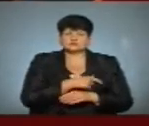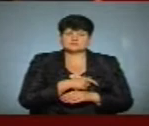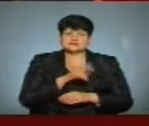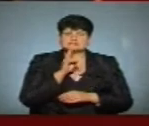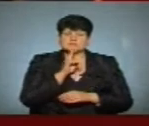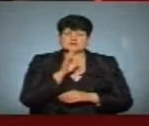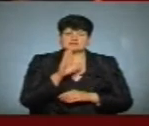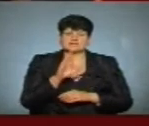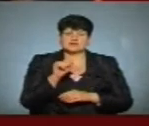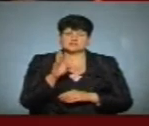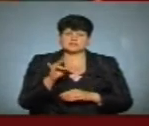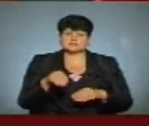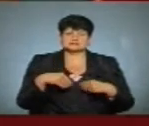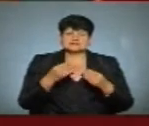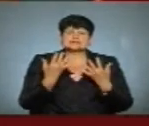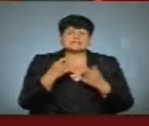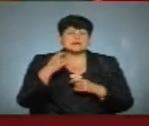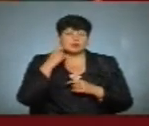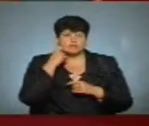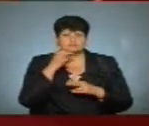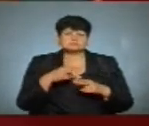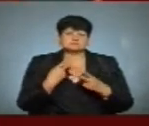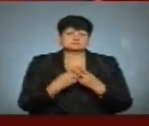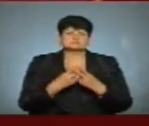Ващенка винесли вирок. Скільки років проведуть за ґратами?